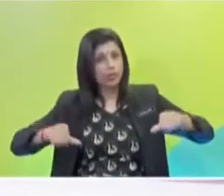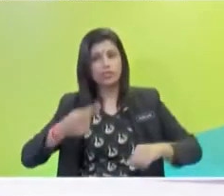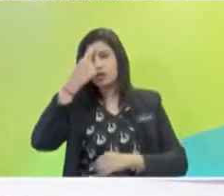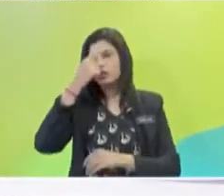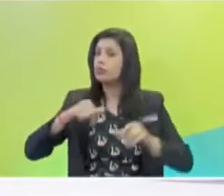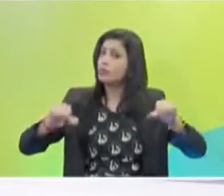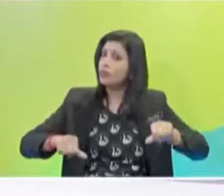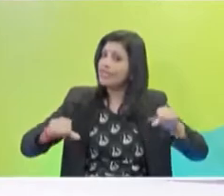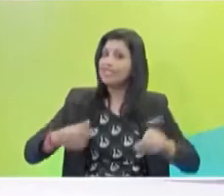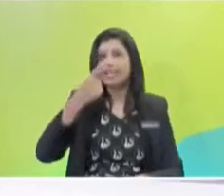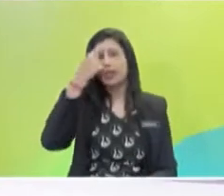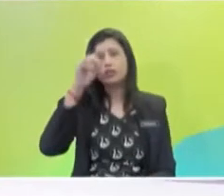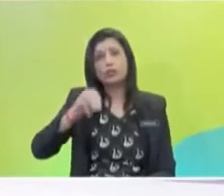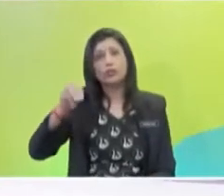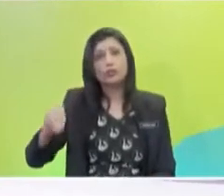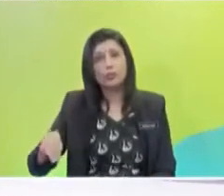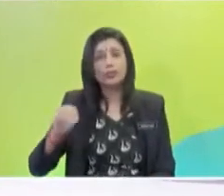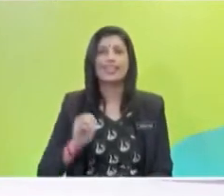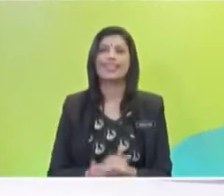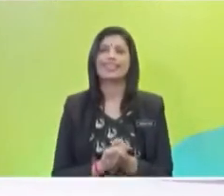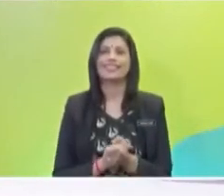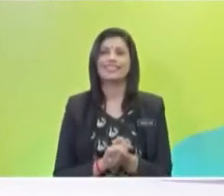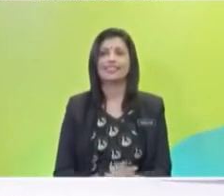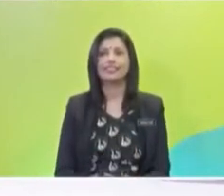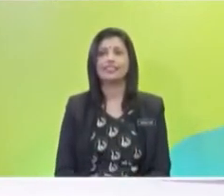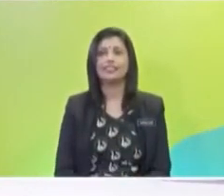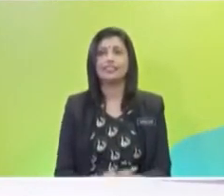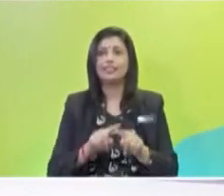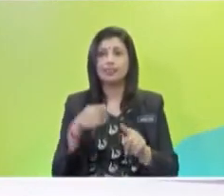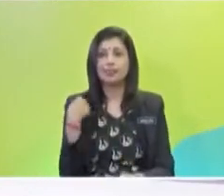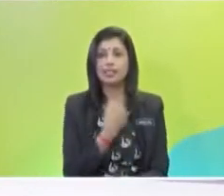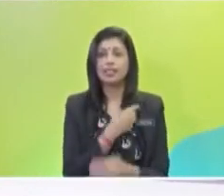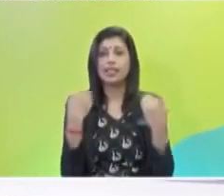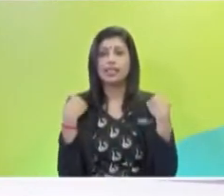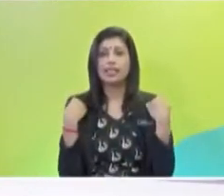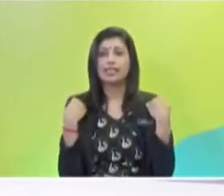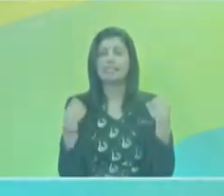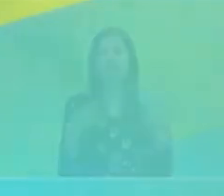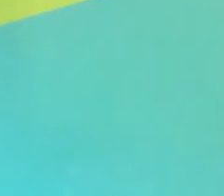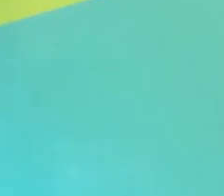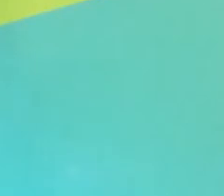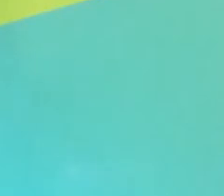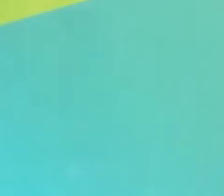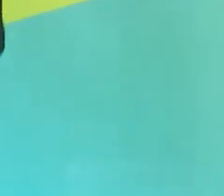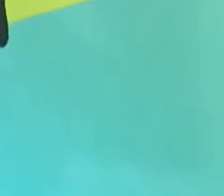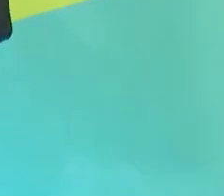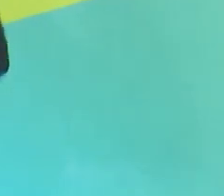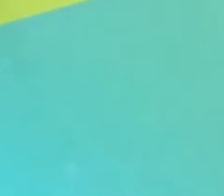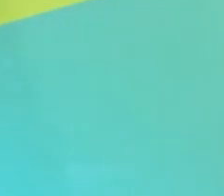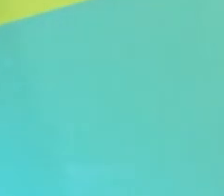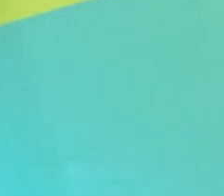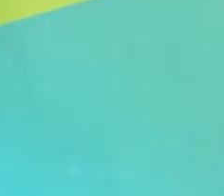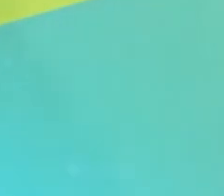seronoklah murid-murid. Siap boleh buat pesanan. Tapi kita nak kenalkan juga juru bahasa isyarat kita pada hari ini ialah Cikgu